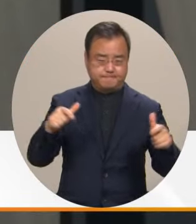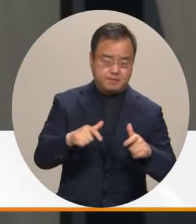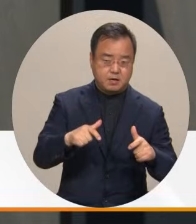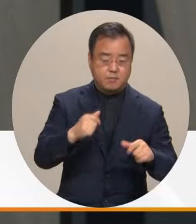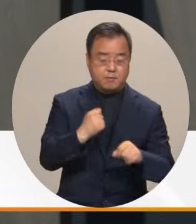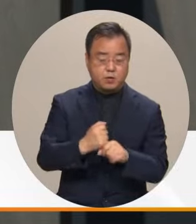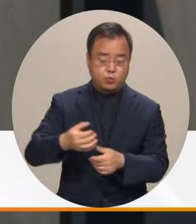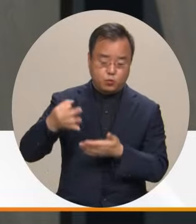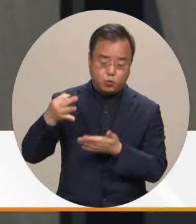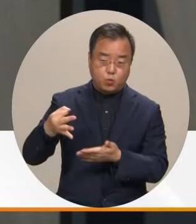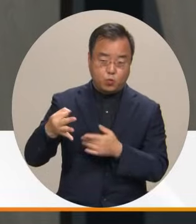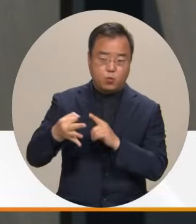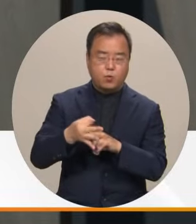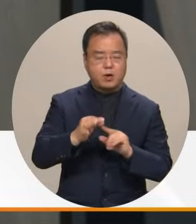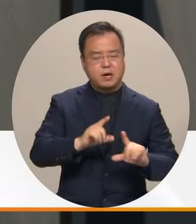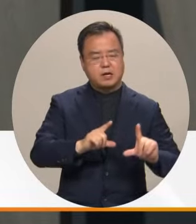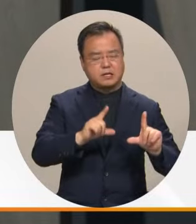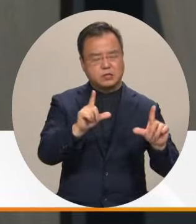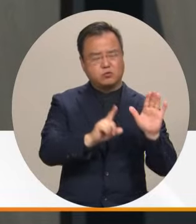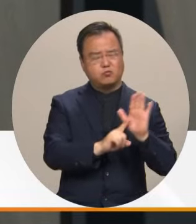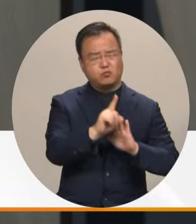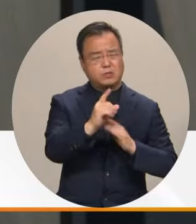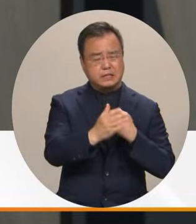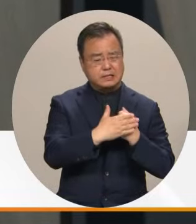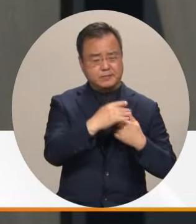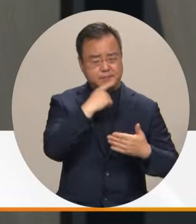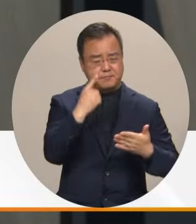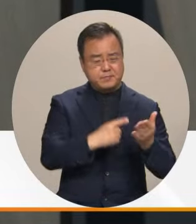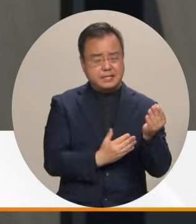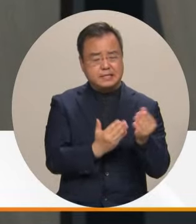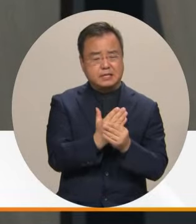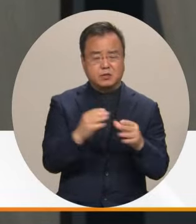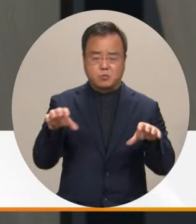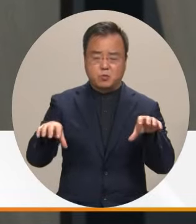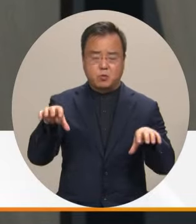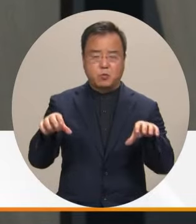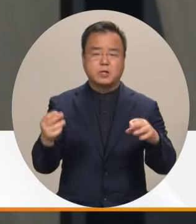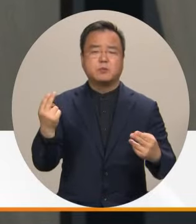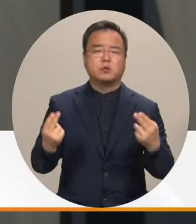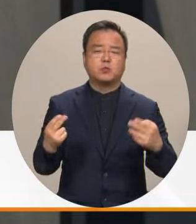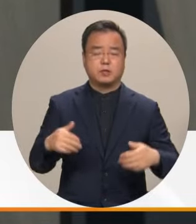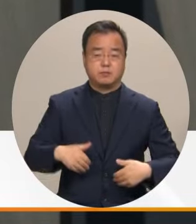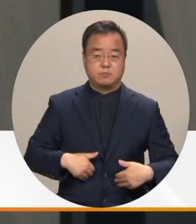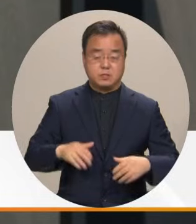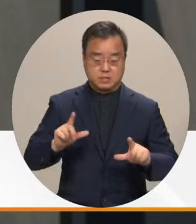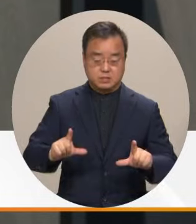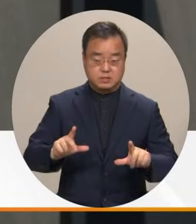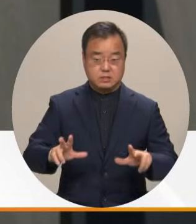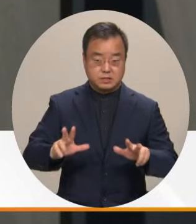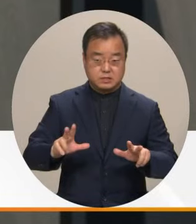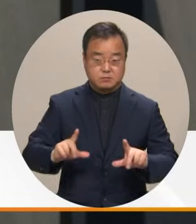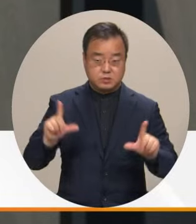감축비용과 기후변화로인한피해액입니다.경제적인 관점에서볼때,